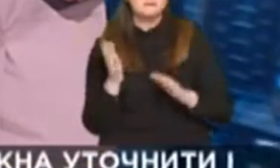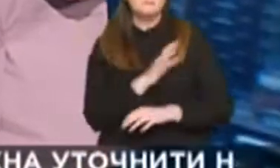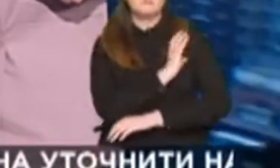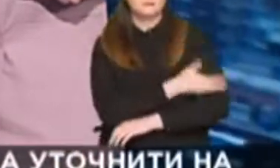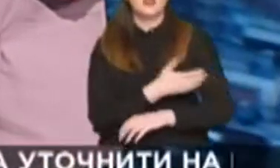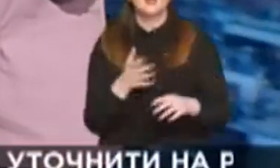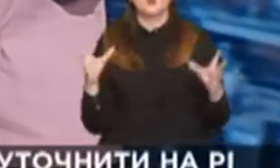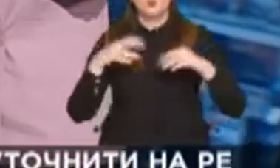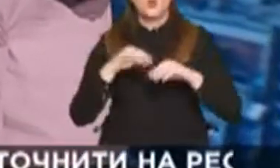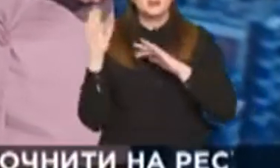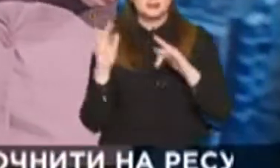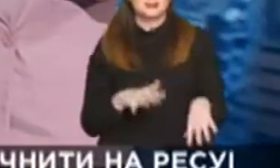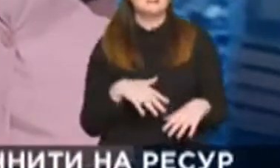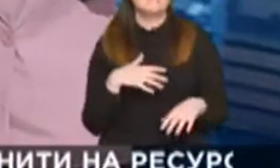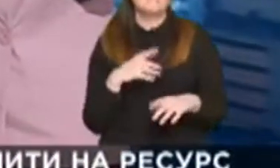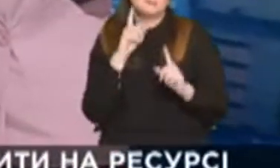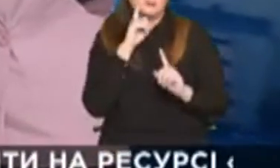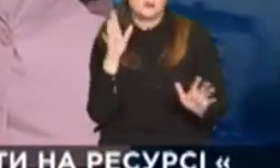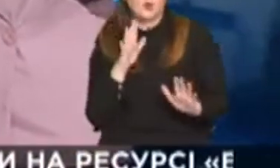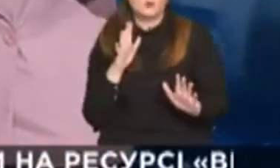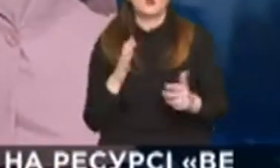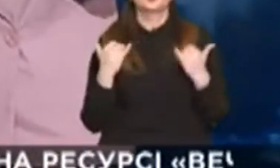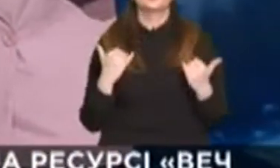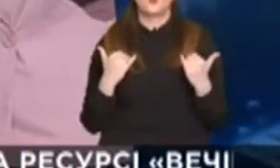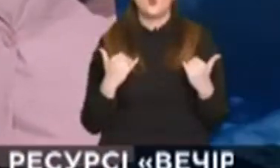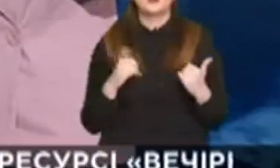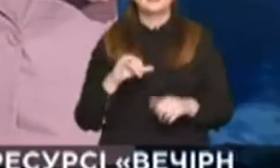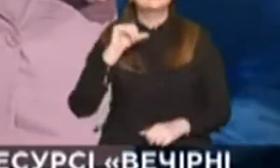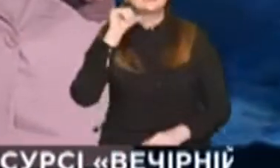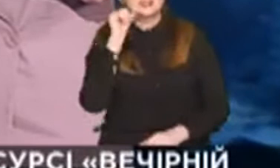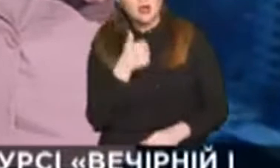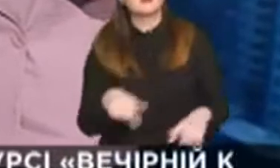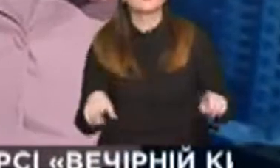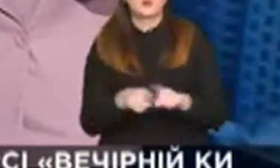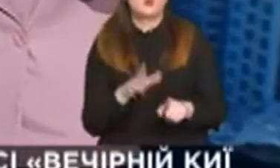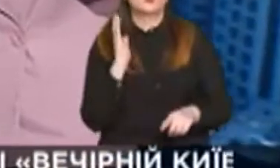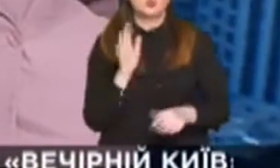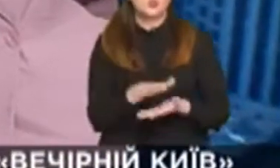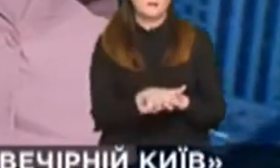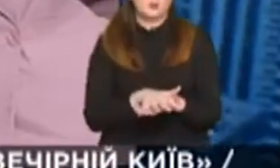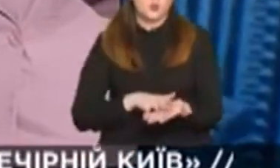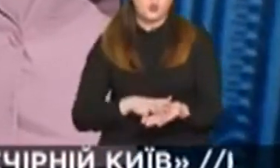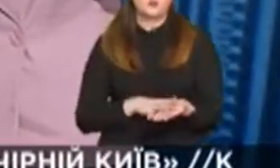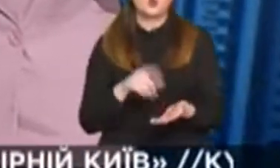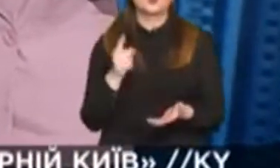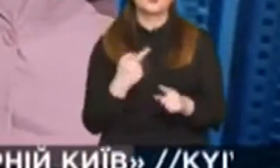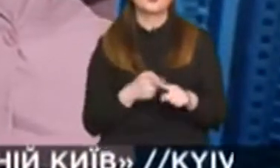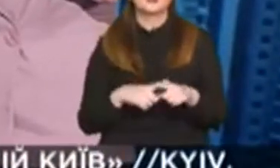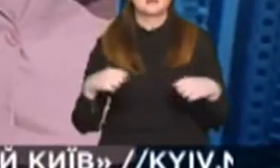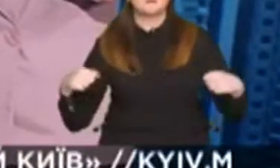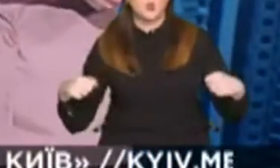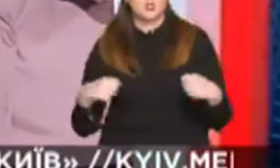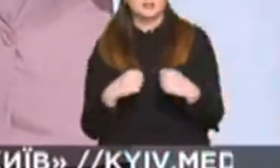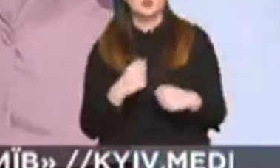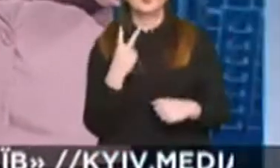цим снігом додає дискомфорту. Тобто хуртовина сьогодні і завтра також буде продовжуватися, тому що це